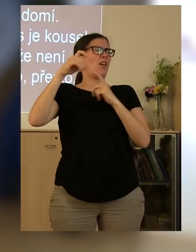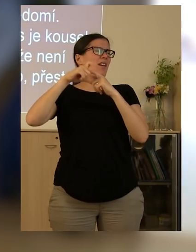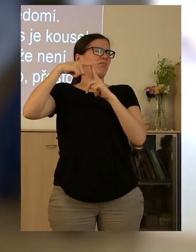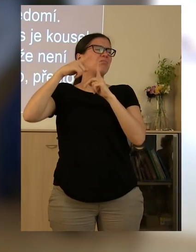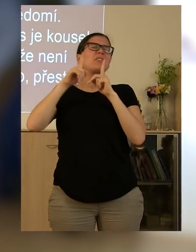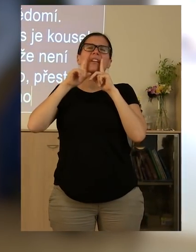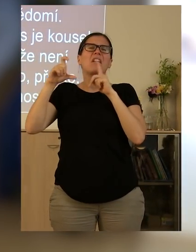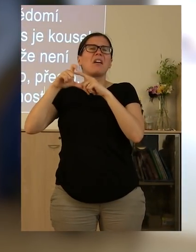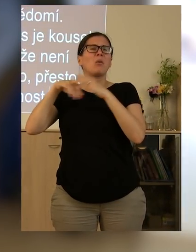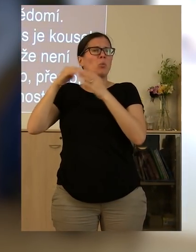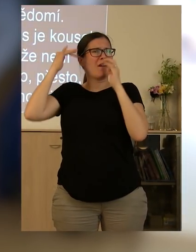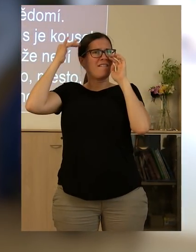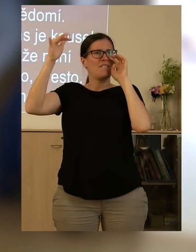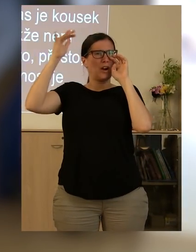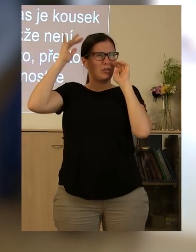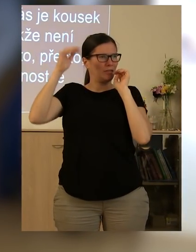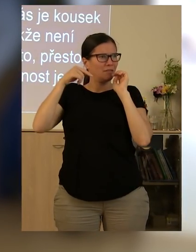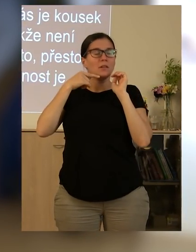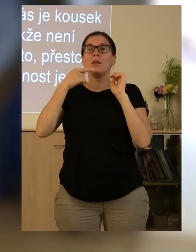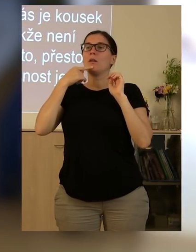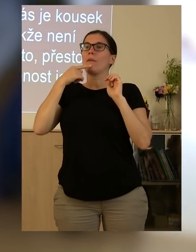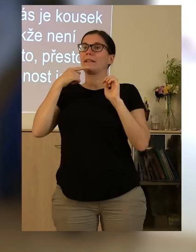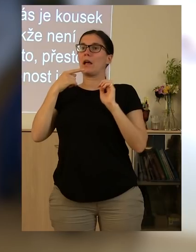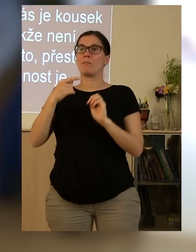je nejvyšší slast pozemšťanů.